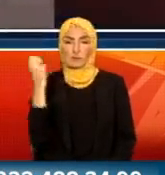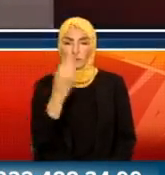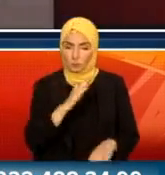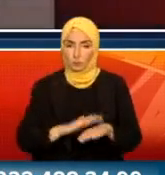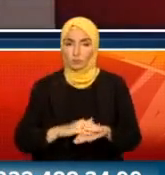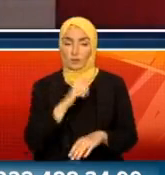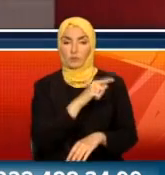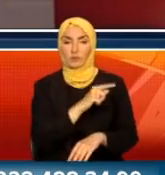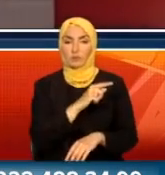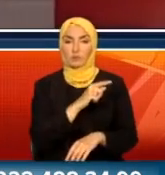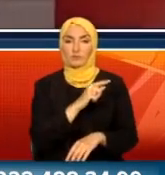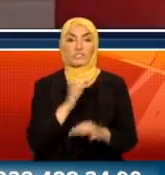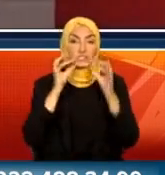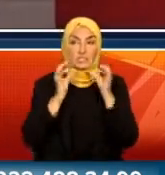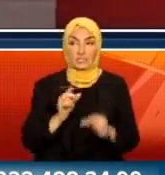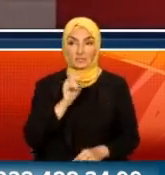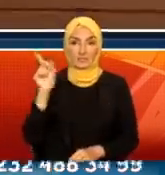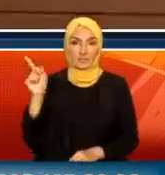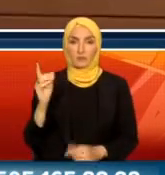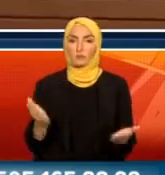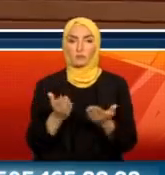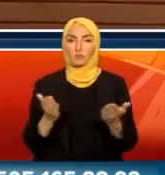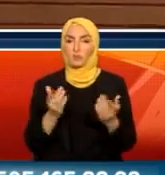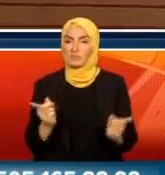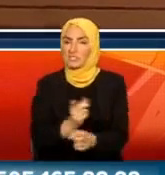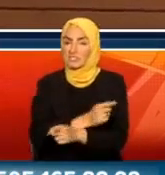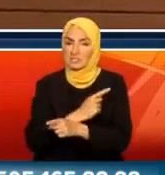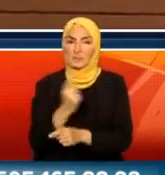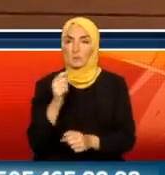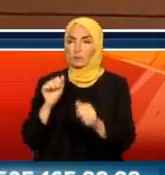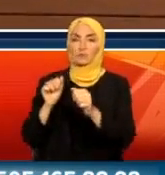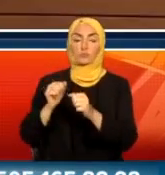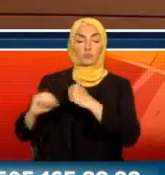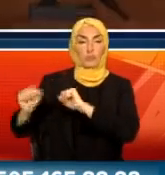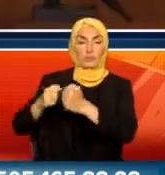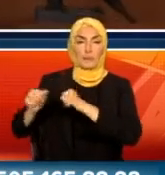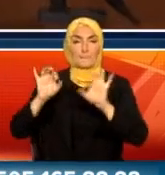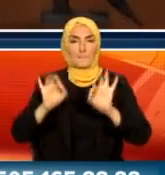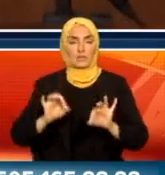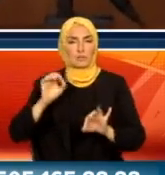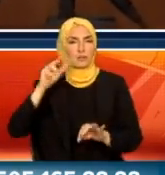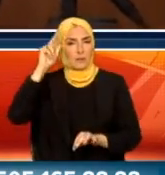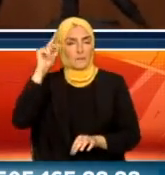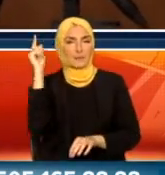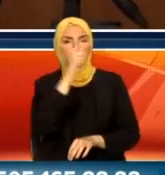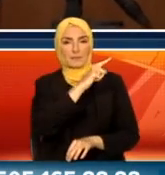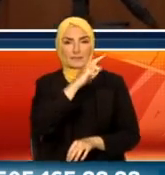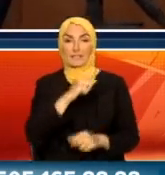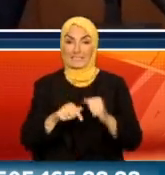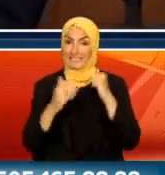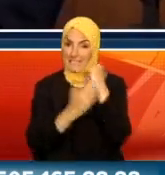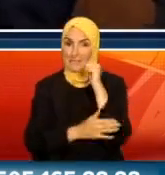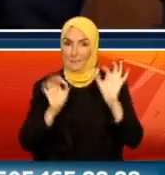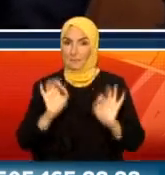Çin'e karşı çok yönlü bir mücadele başlatan Amerika'da bir süredir TikTok'un yasaklanması gündemdeydi. Bu yasağın gerekçesi